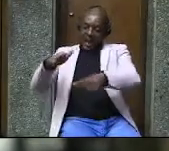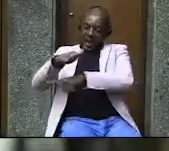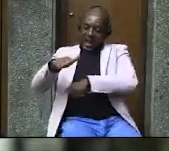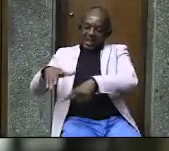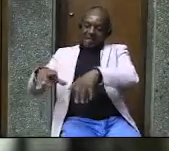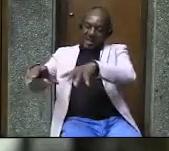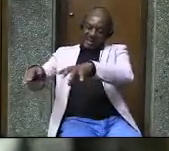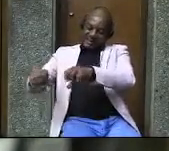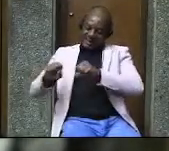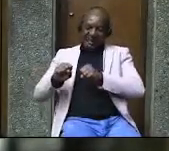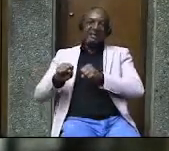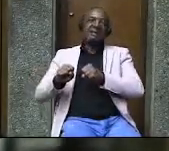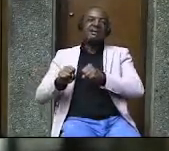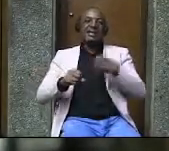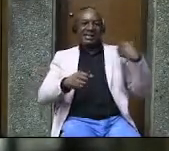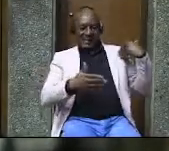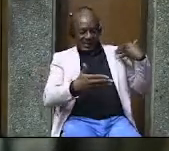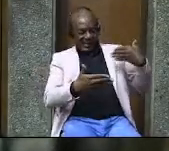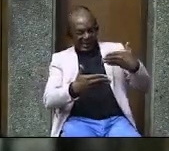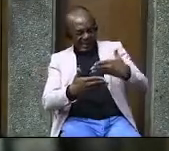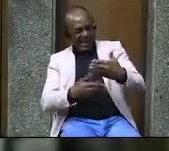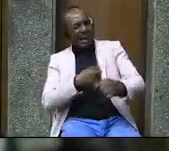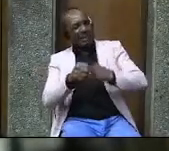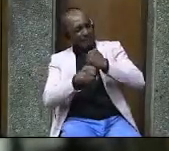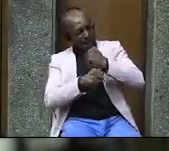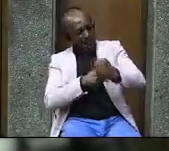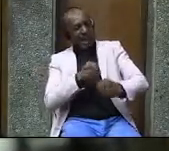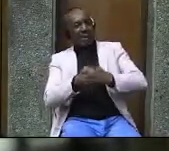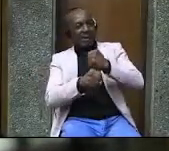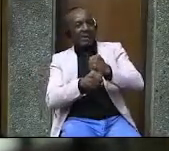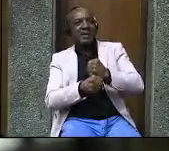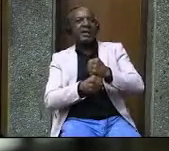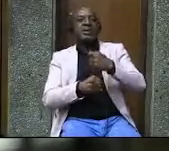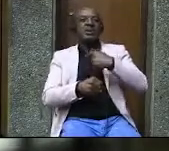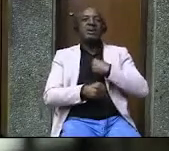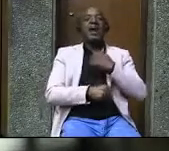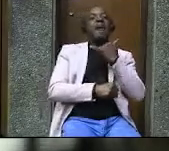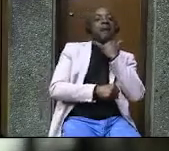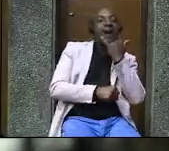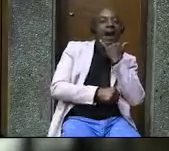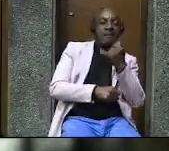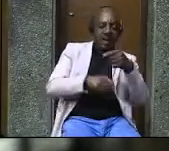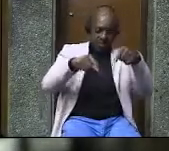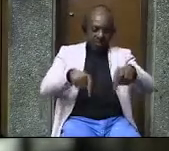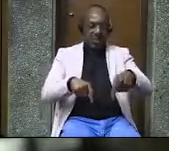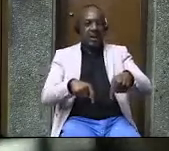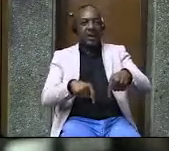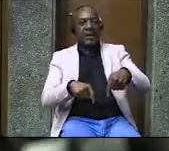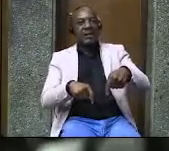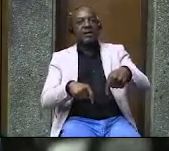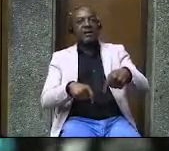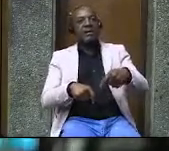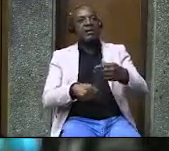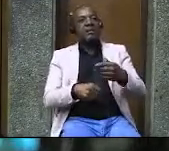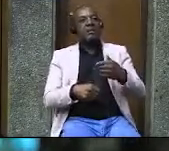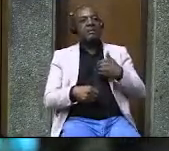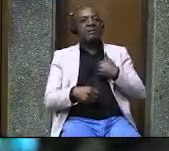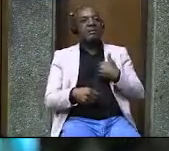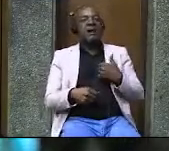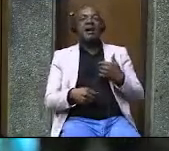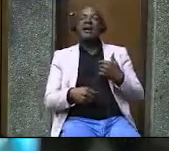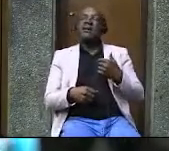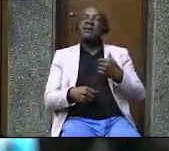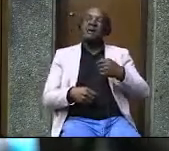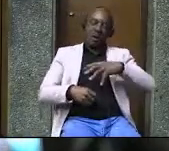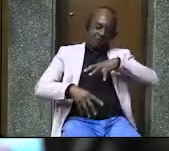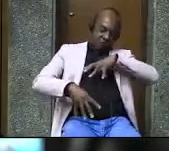ihlezi ineminyaka so ngijabulela ukuthi today sikwazile ukuzo kipa